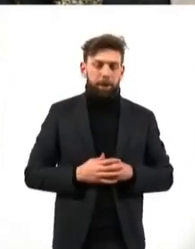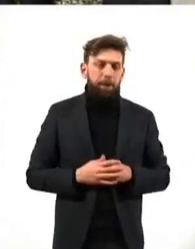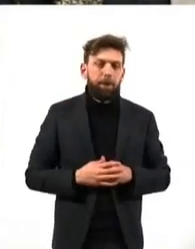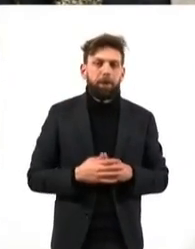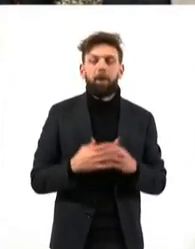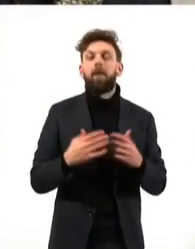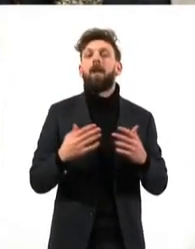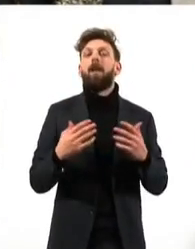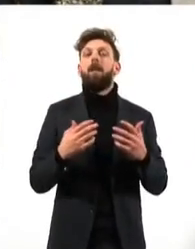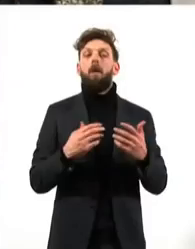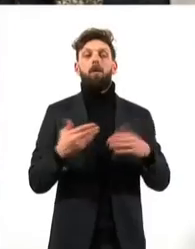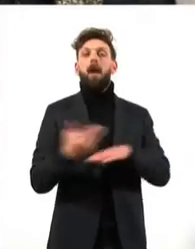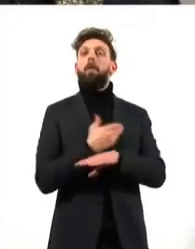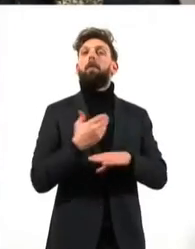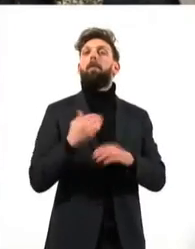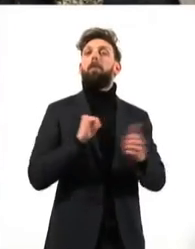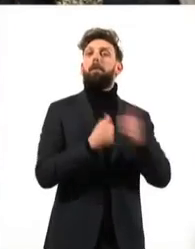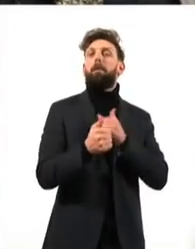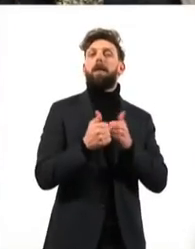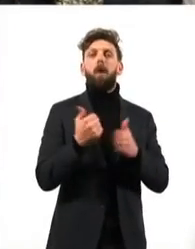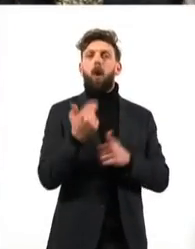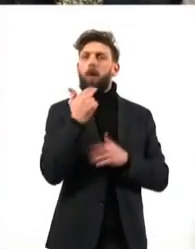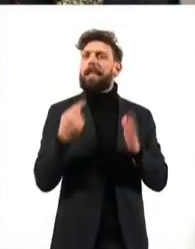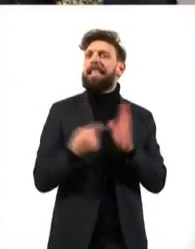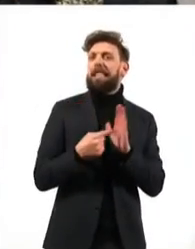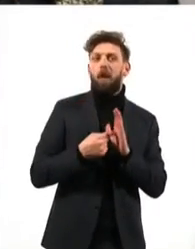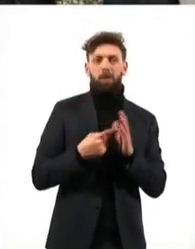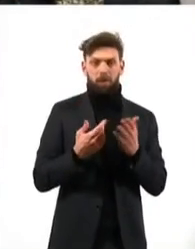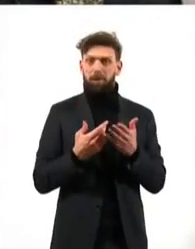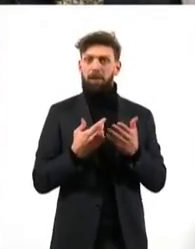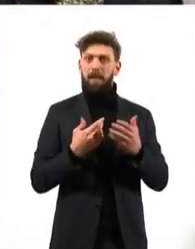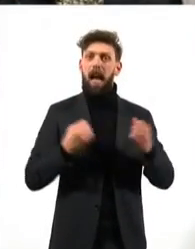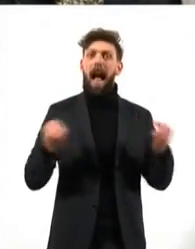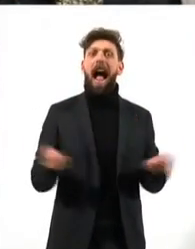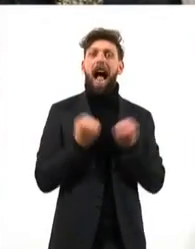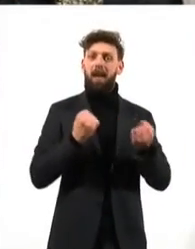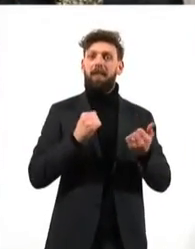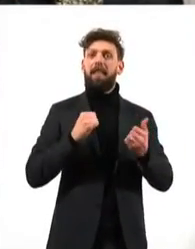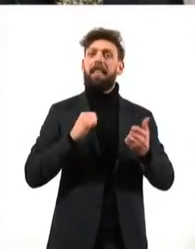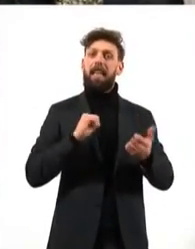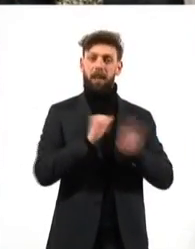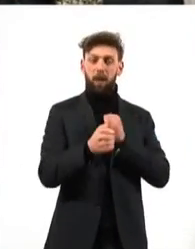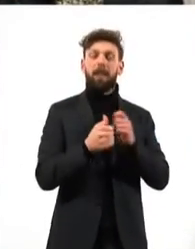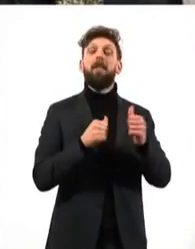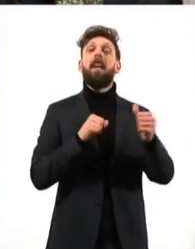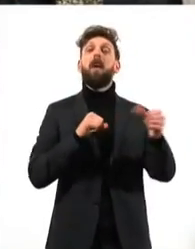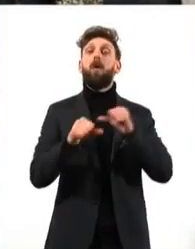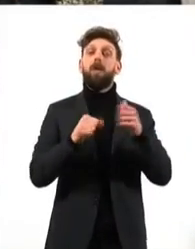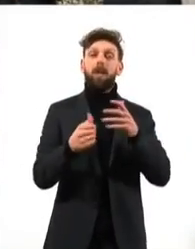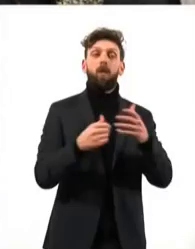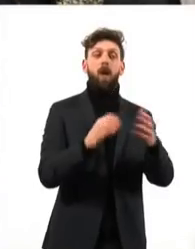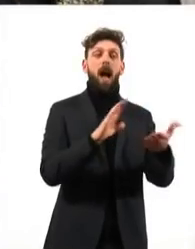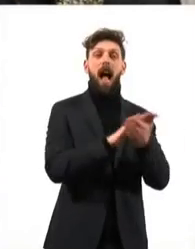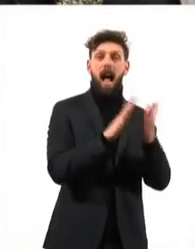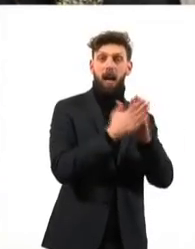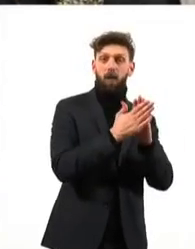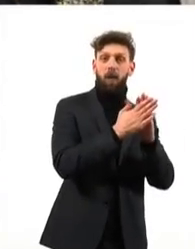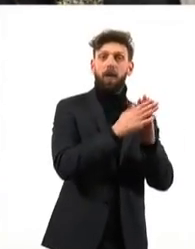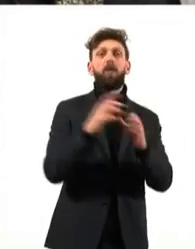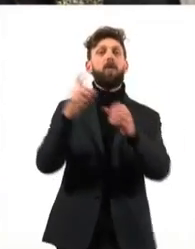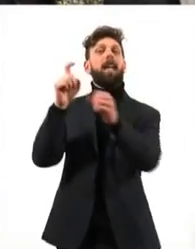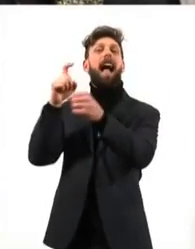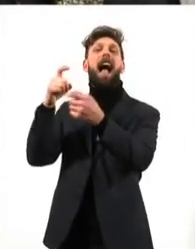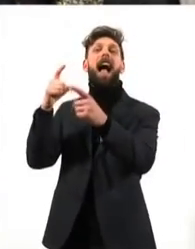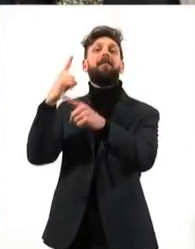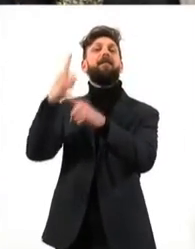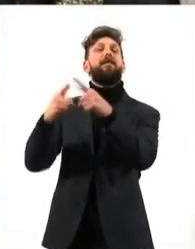on peut utiliser le passeport pour faire des activités sportives, mais qu'avec des associations qui sont affiliées à des fédérations. Donc